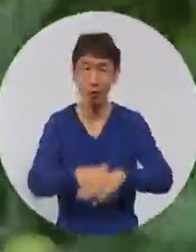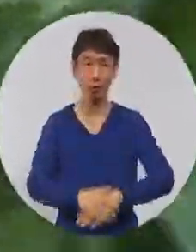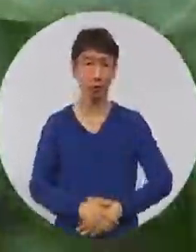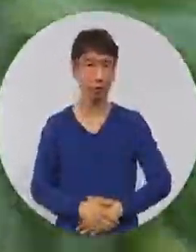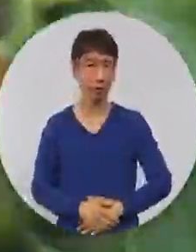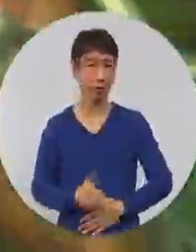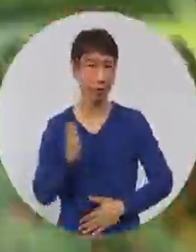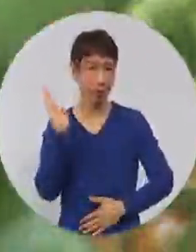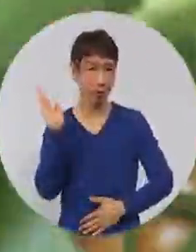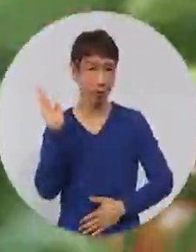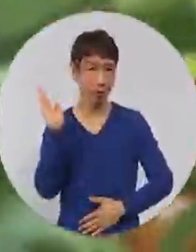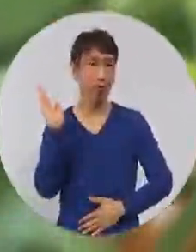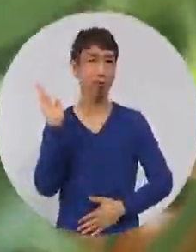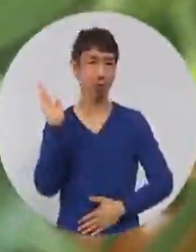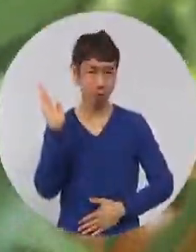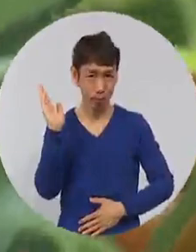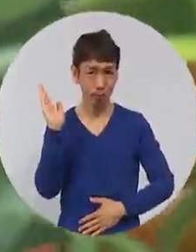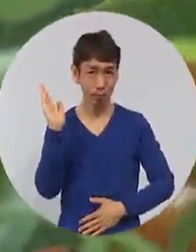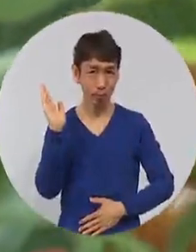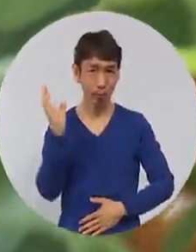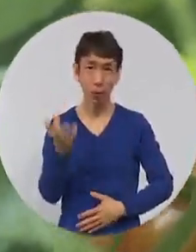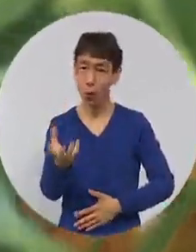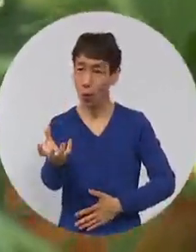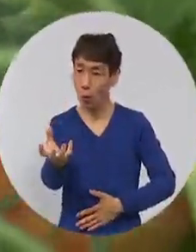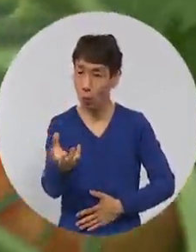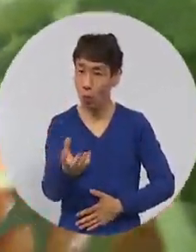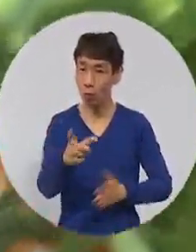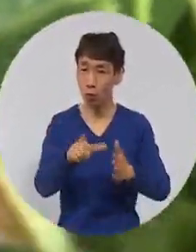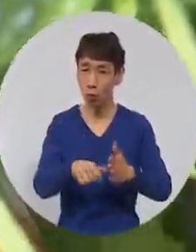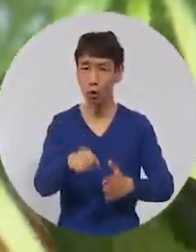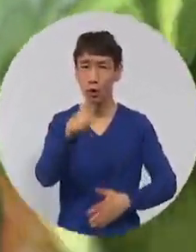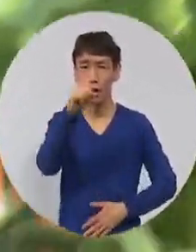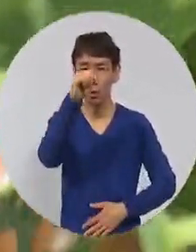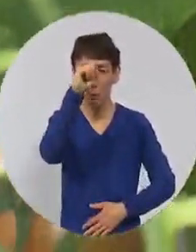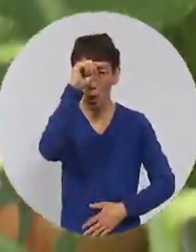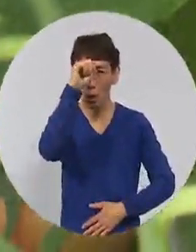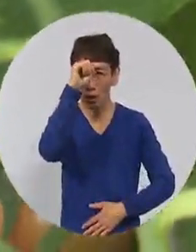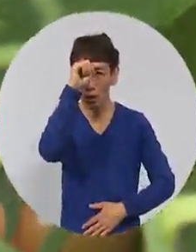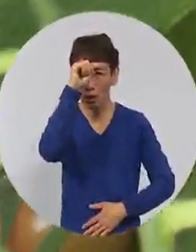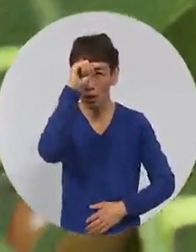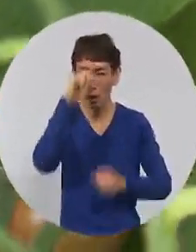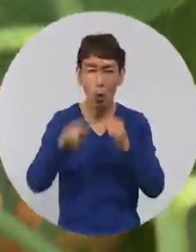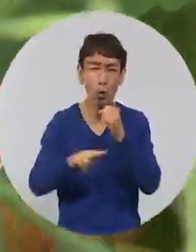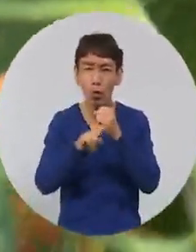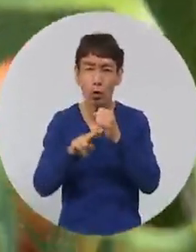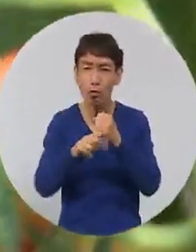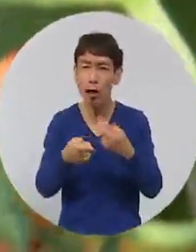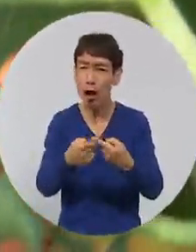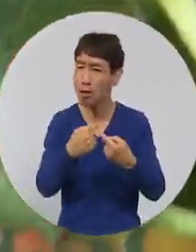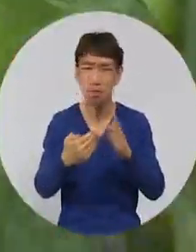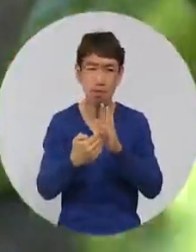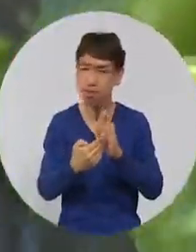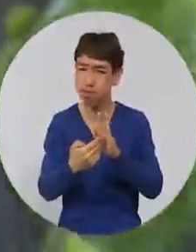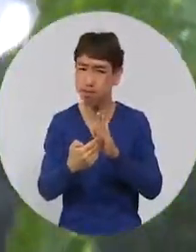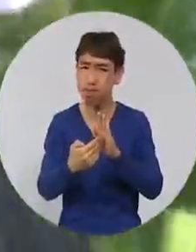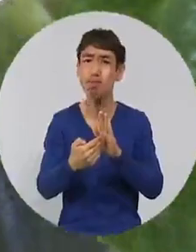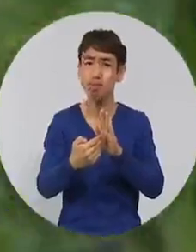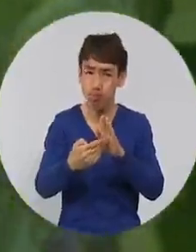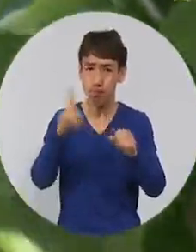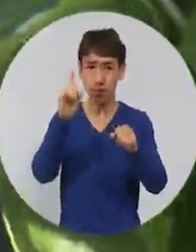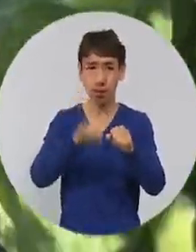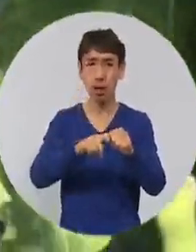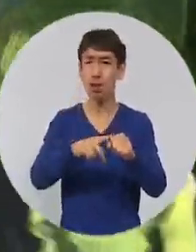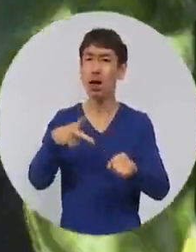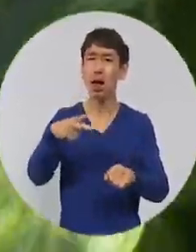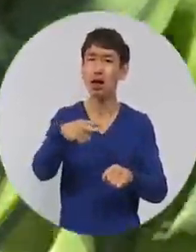に、はい、できるだけ病気が入らないように極力ハサミは使いたくないんだ。で、取れたや